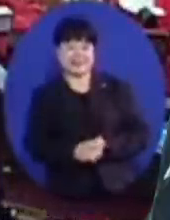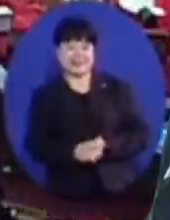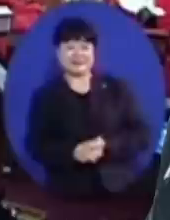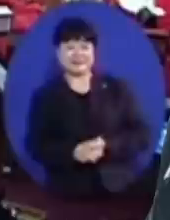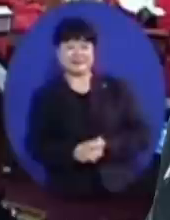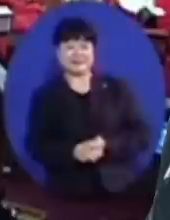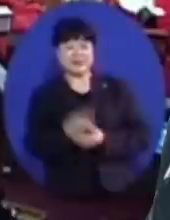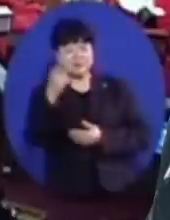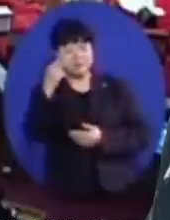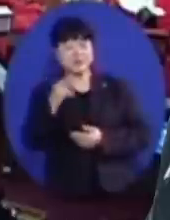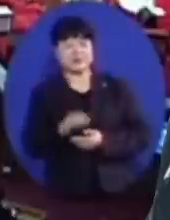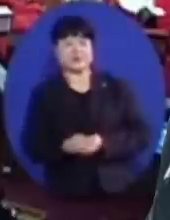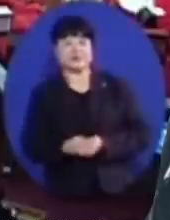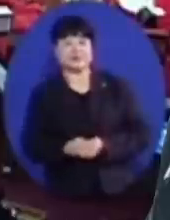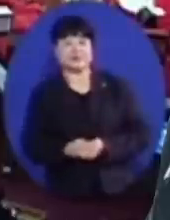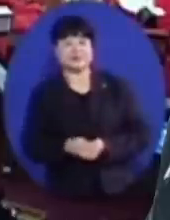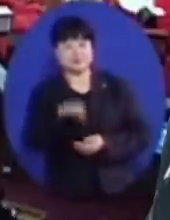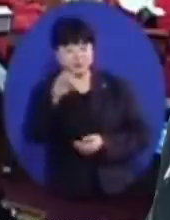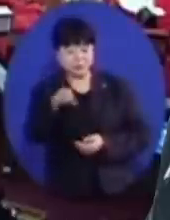미국